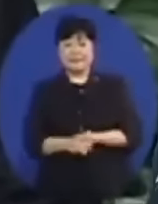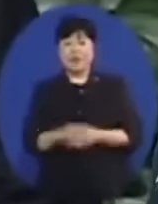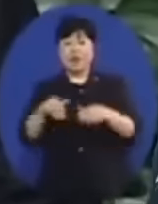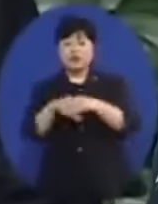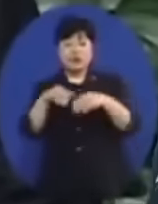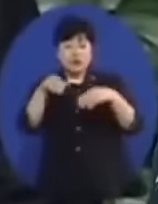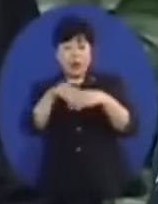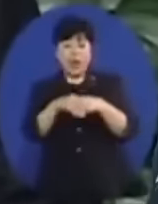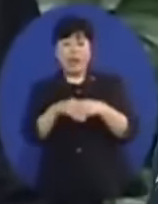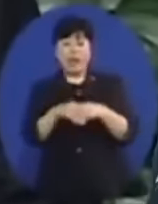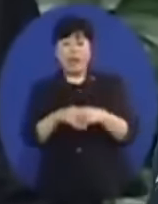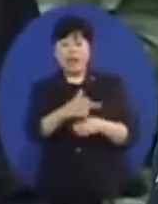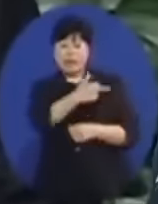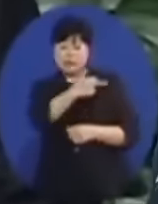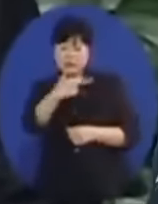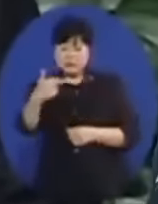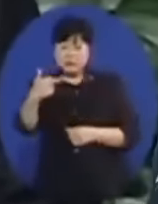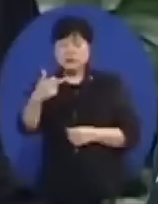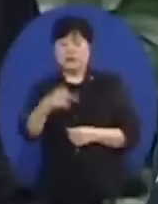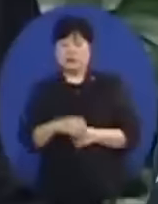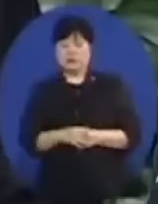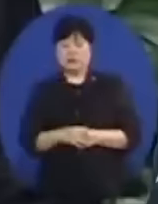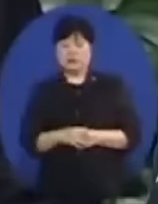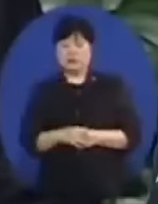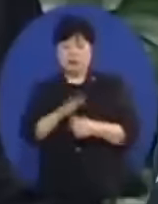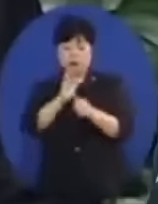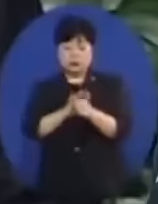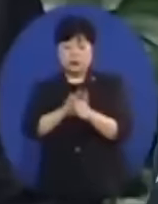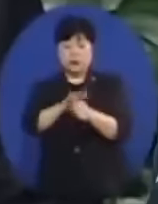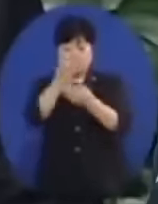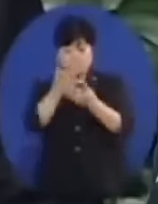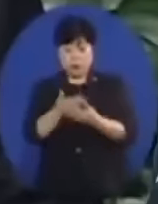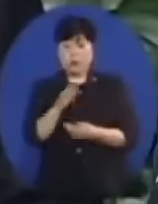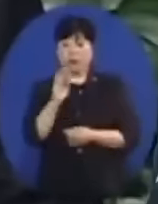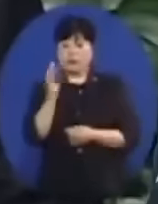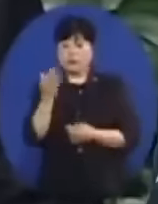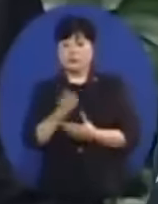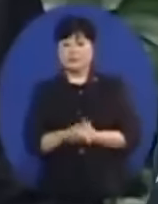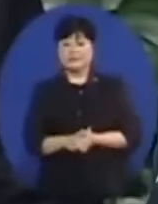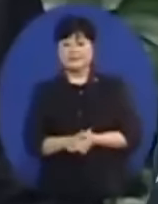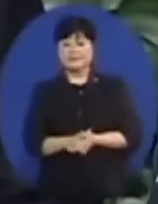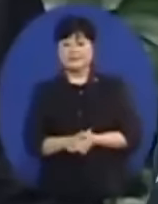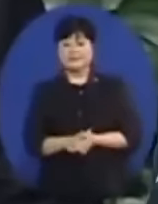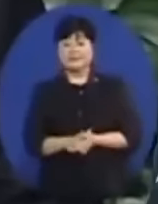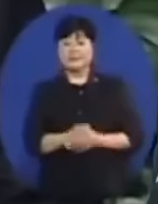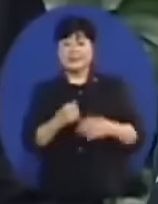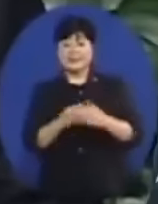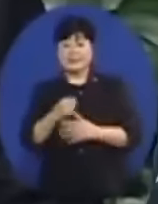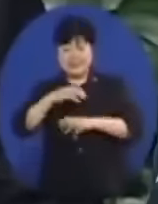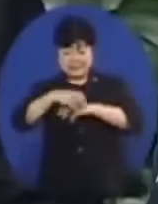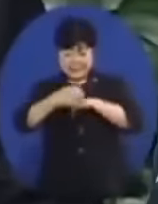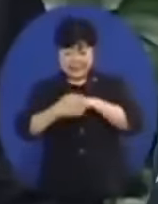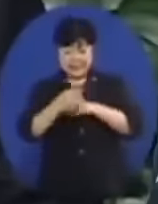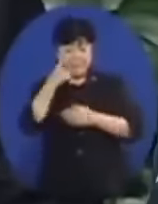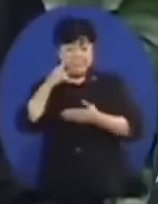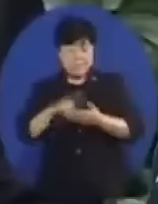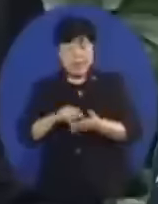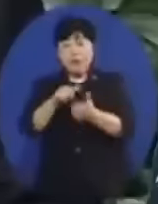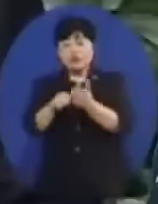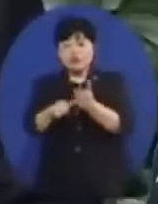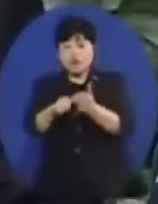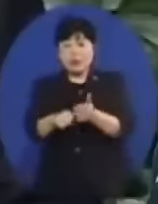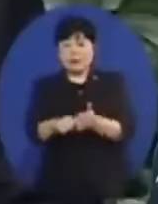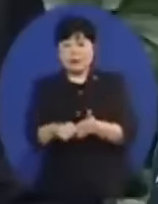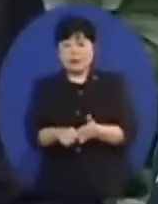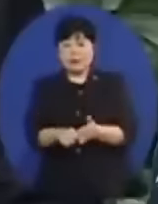문화에 큰 도움이 되었습니다. 그러므로 세계적인 발명품